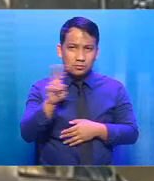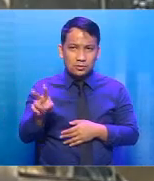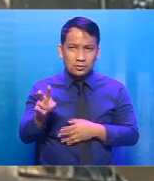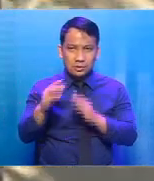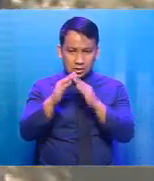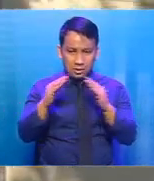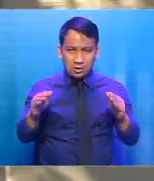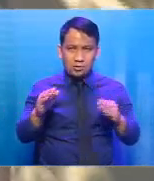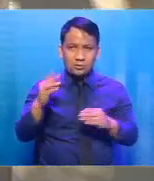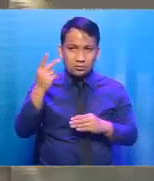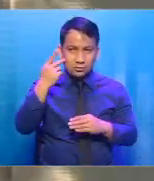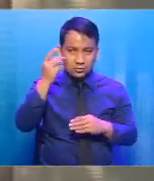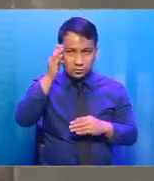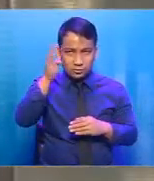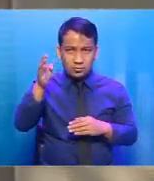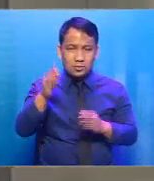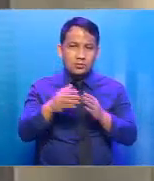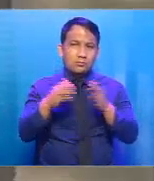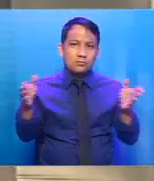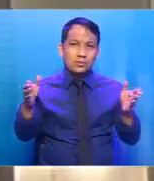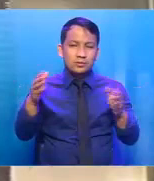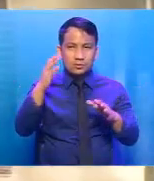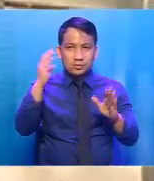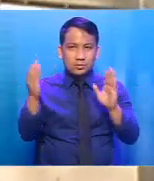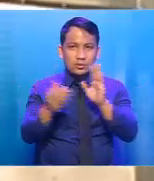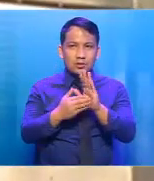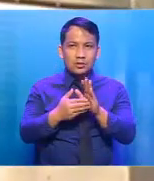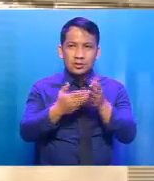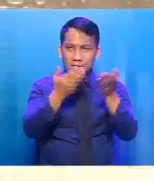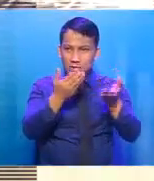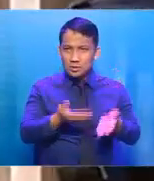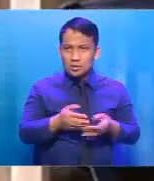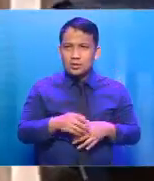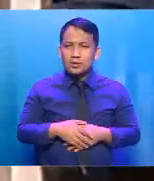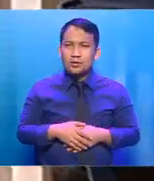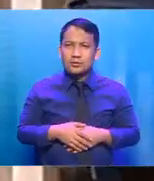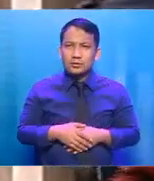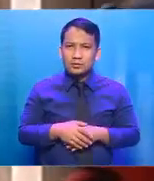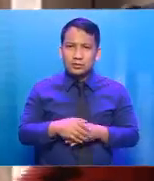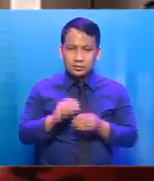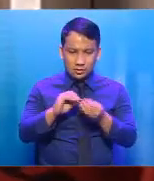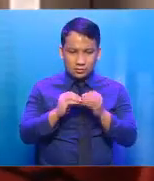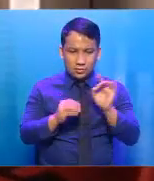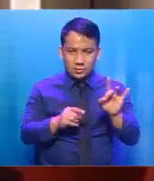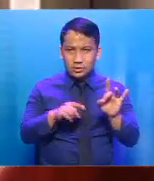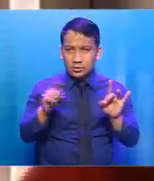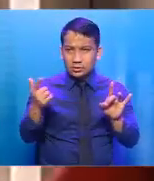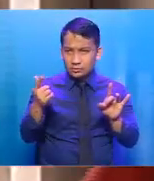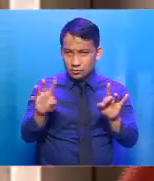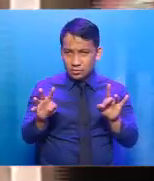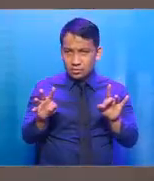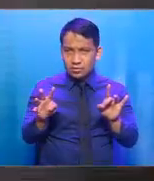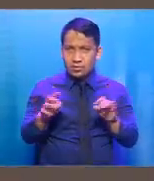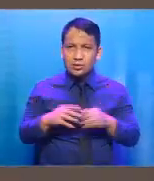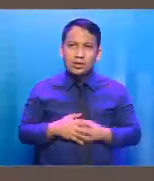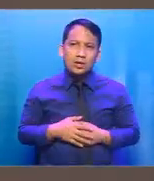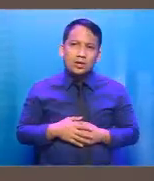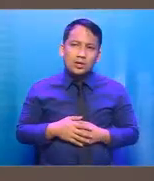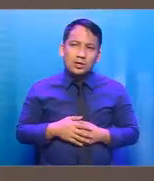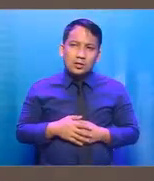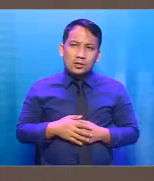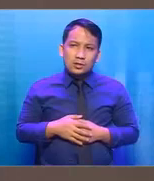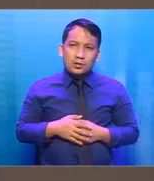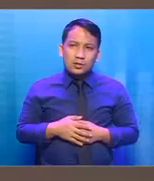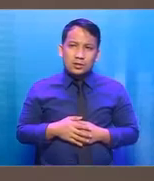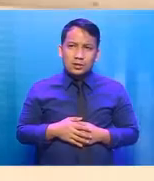of Kobe sa mga naglalakihang Kobe Bryant murals. Number 8 at number 24 jerseys,